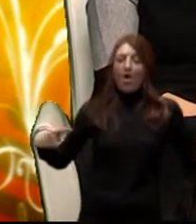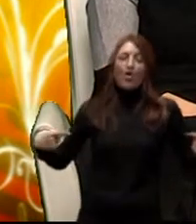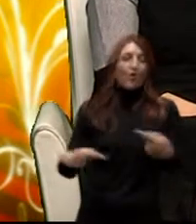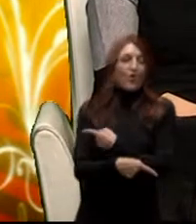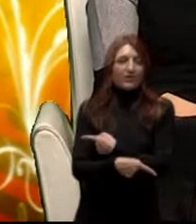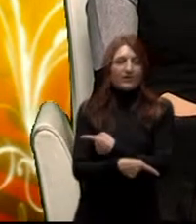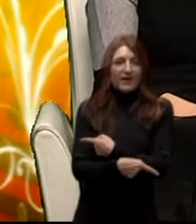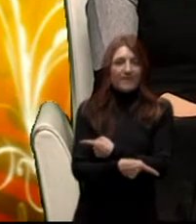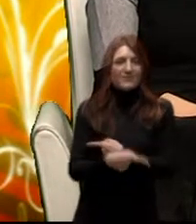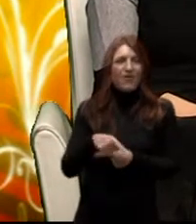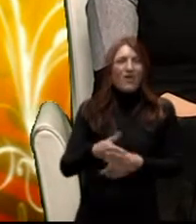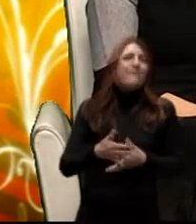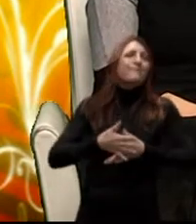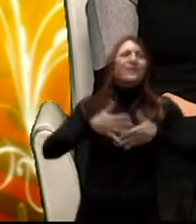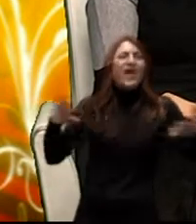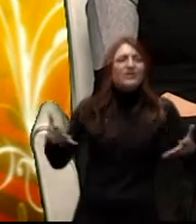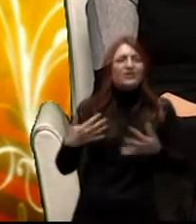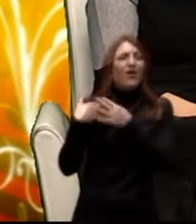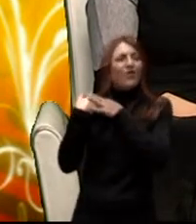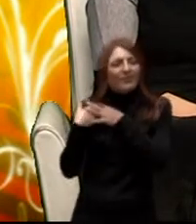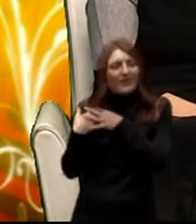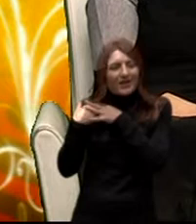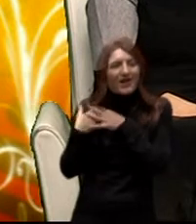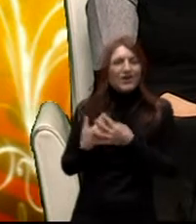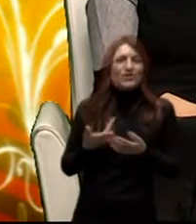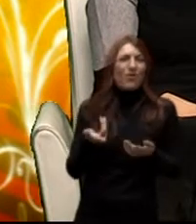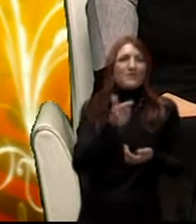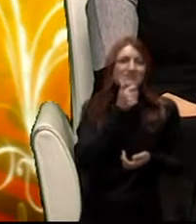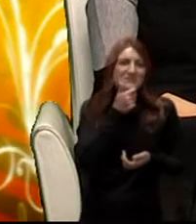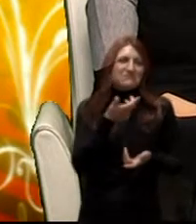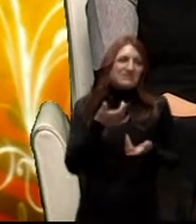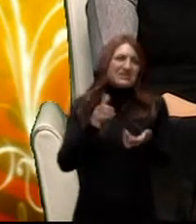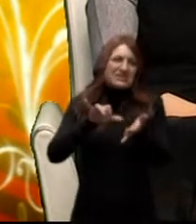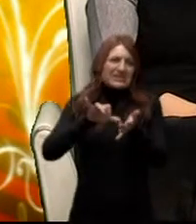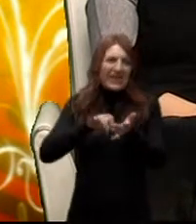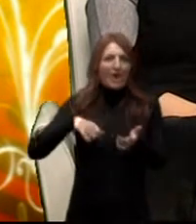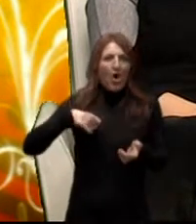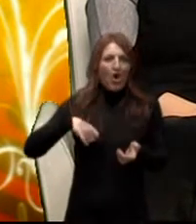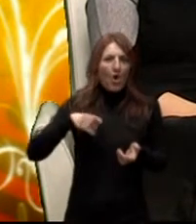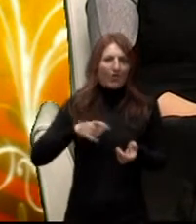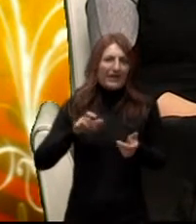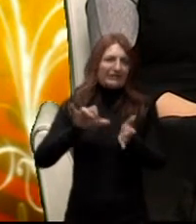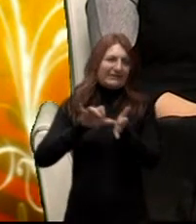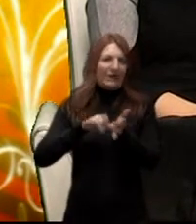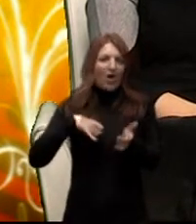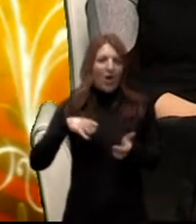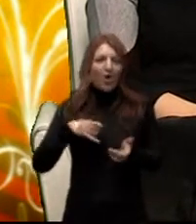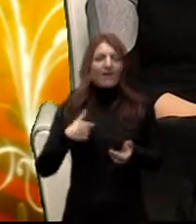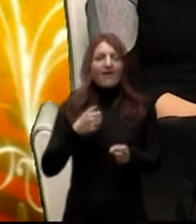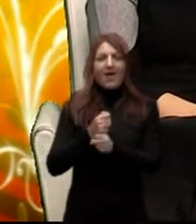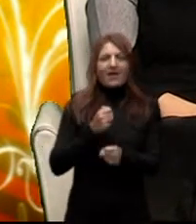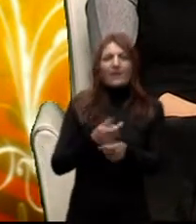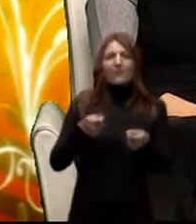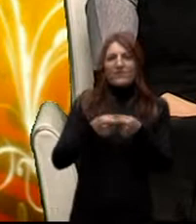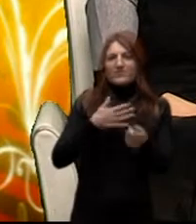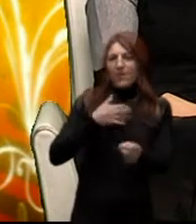te cijele preopterećenosti, naročito u jednoj srednjoj dobi ili mladenačkoj dobi kad i radimo na svojoj karijeri i